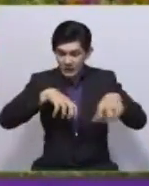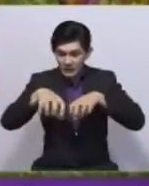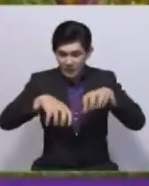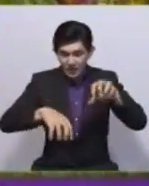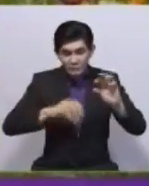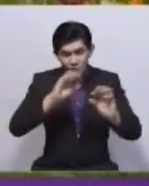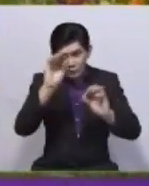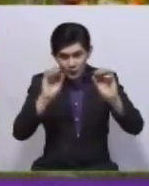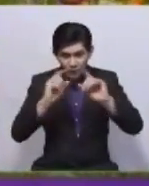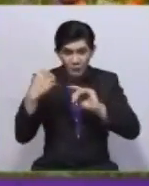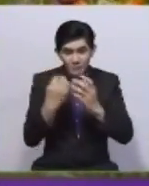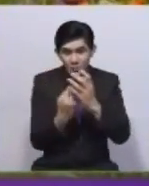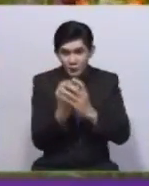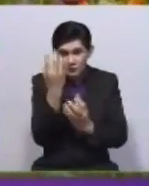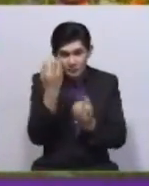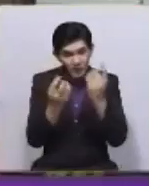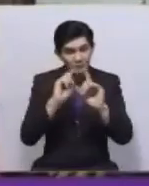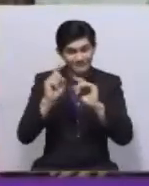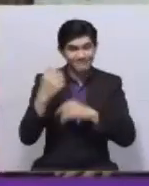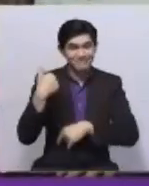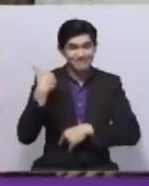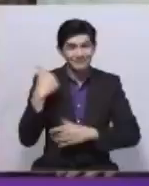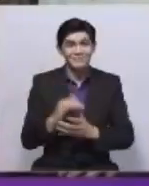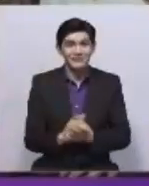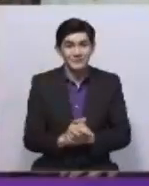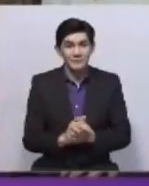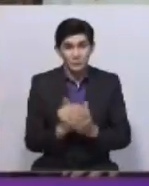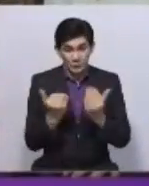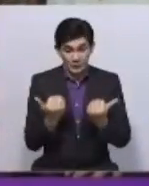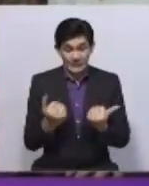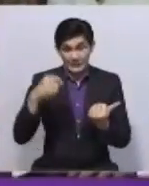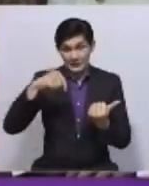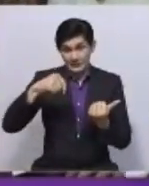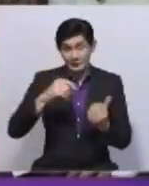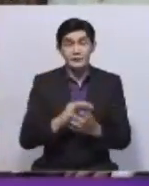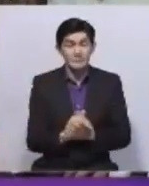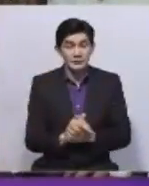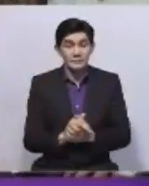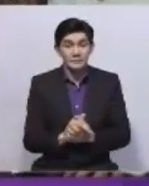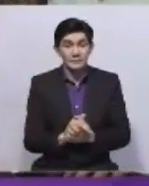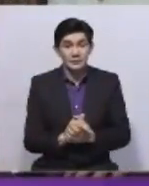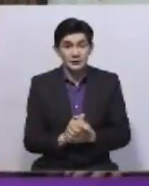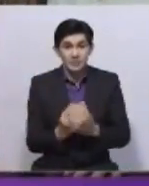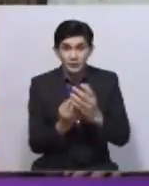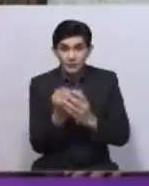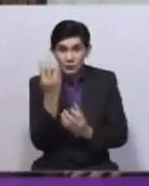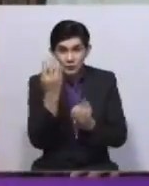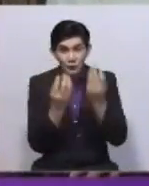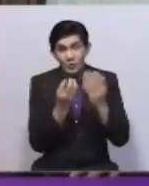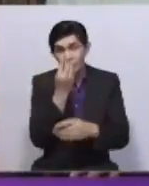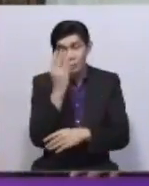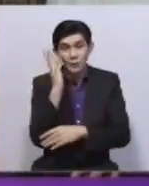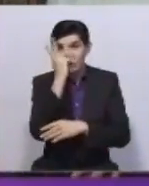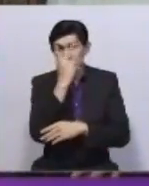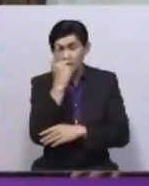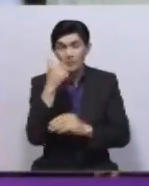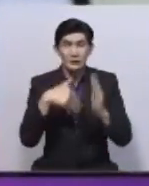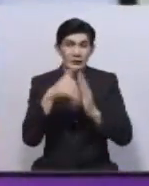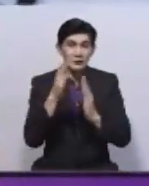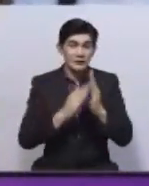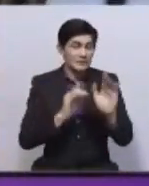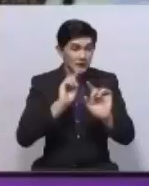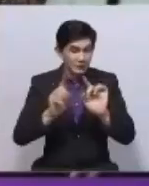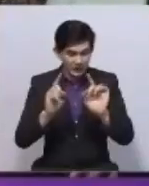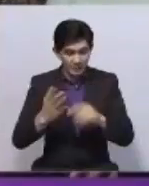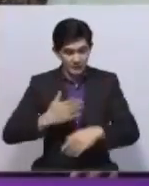แต่งสถานที่ด้วยดอกไม้นานาชนิดครับ คือที่นี่มีดอกไม้สีสันสวยงามแบบ